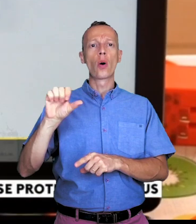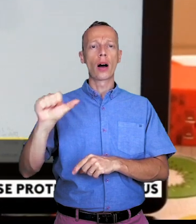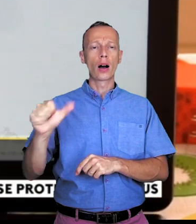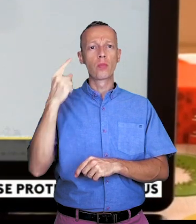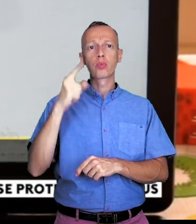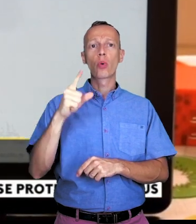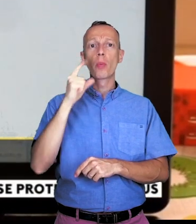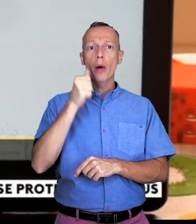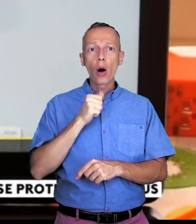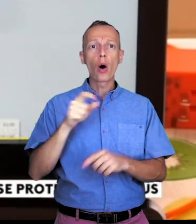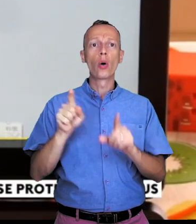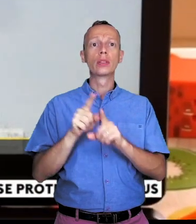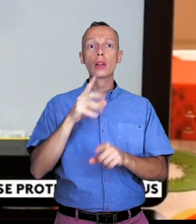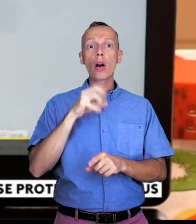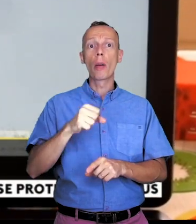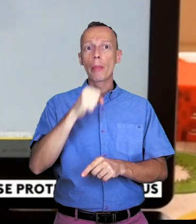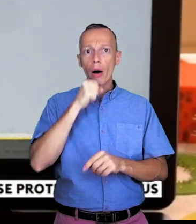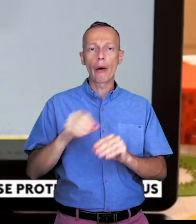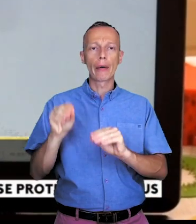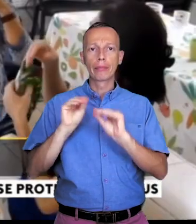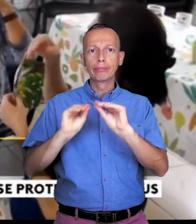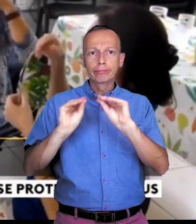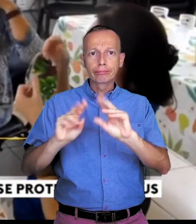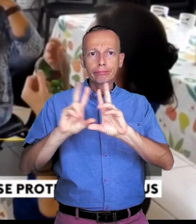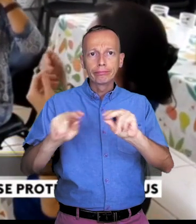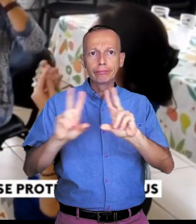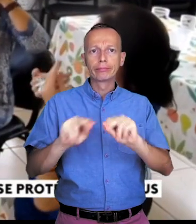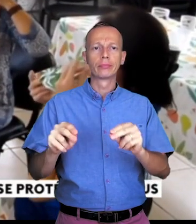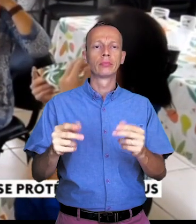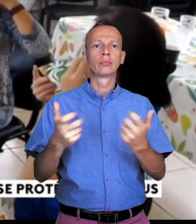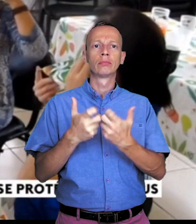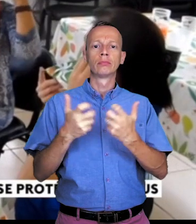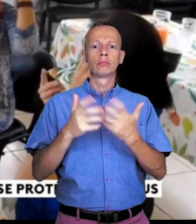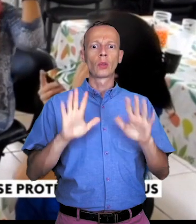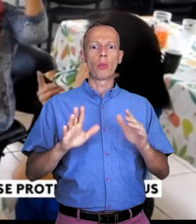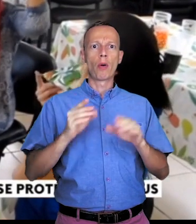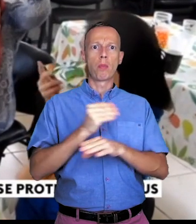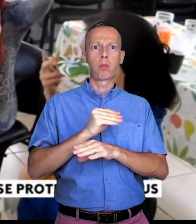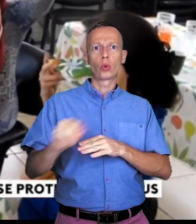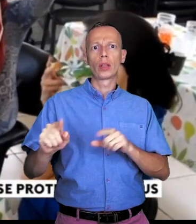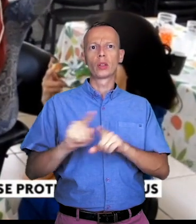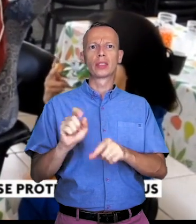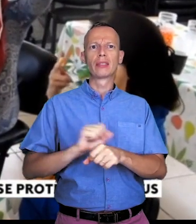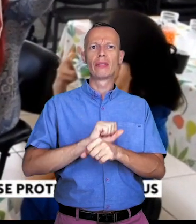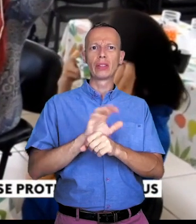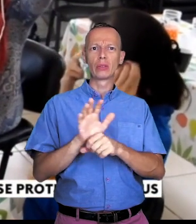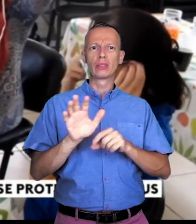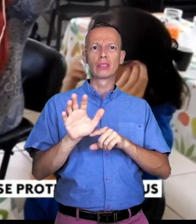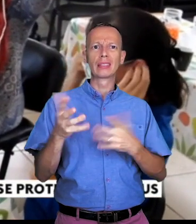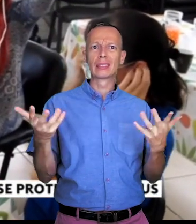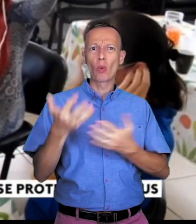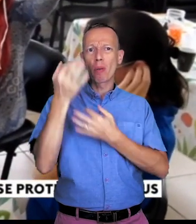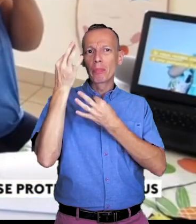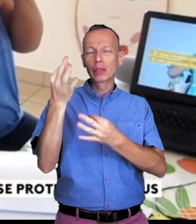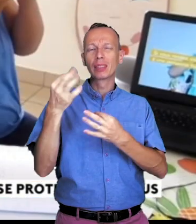d'information destinée aux parents, mais aussi aux grands-parents. Au programme, rappel des bons gestes barrières, un exposé sur les virus avec pour